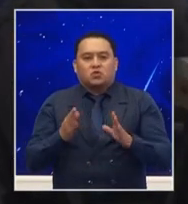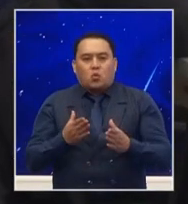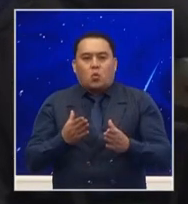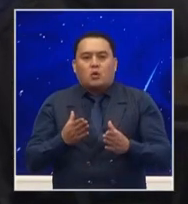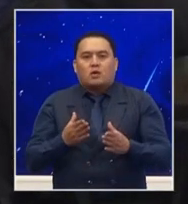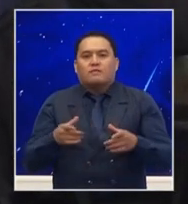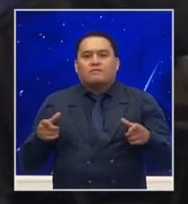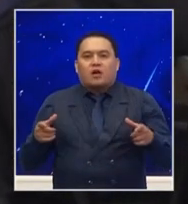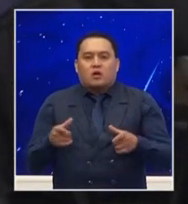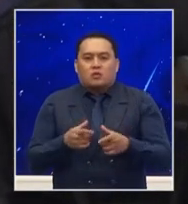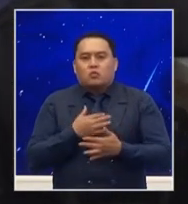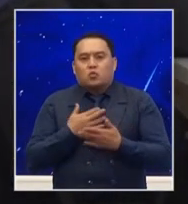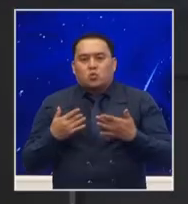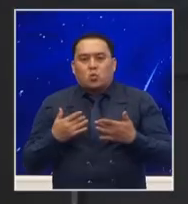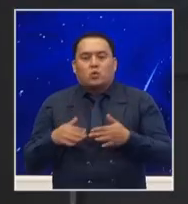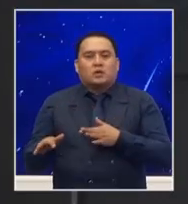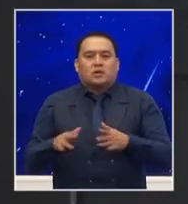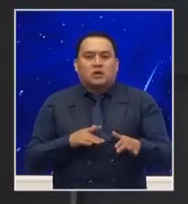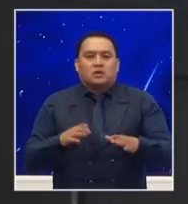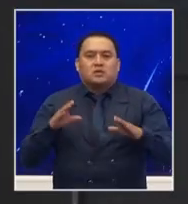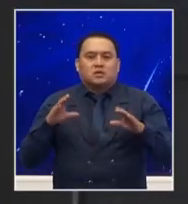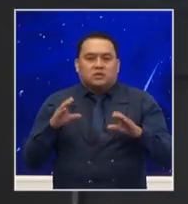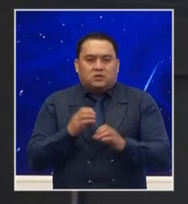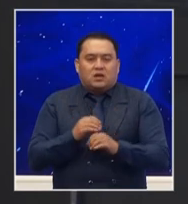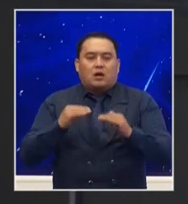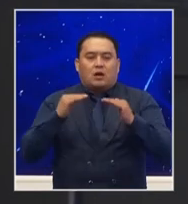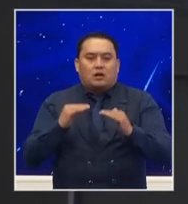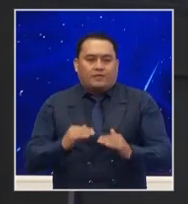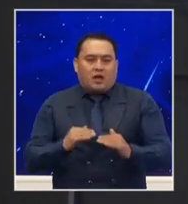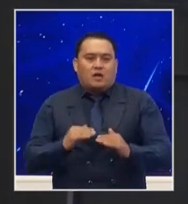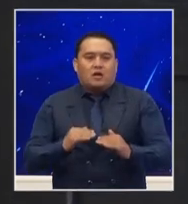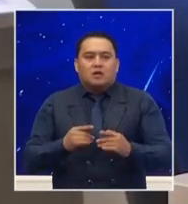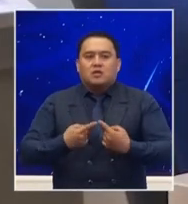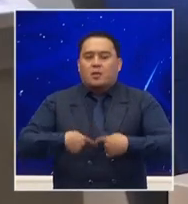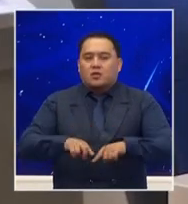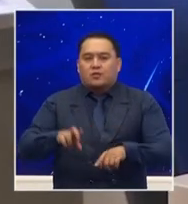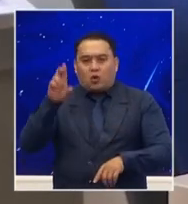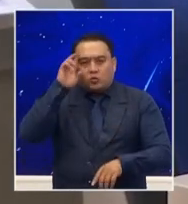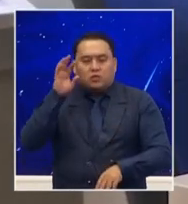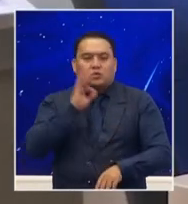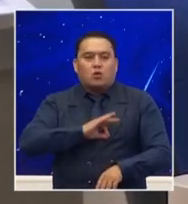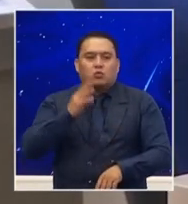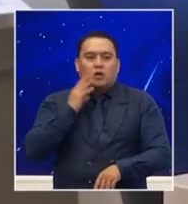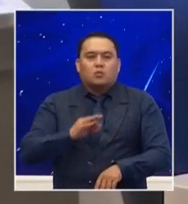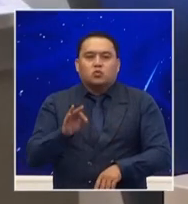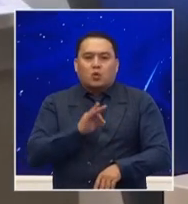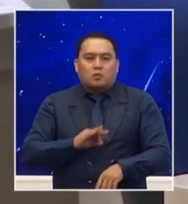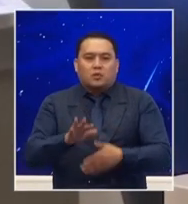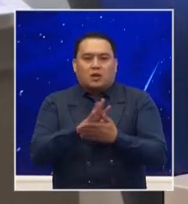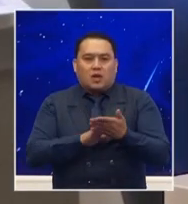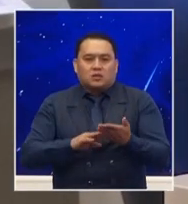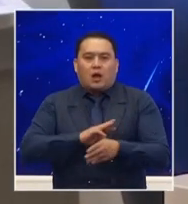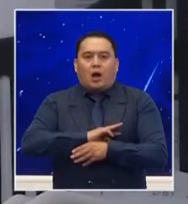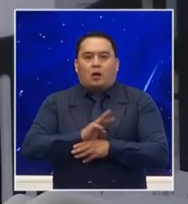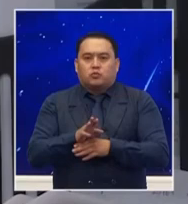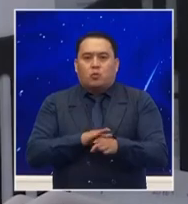вызванной пандемией, многие сферы деятельности снизили свою деловую активность, однако департамент госдоходов по Алматинской области продолжал